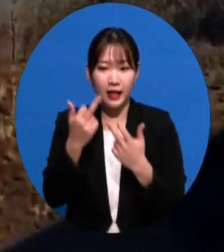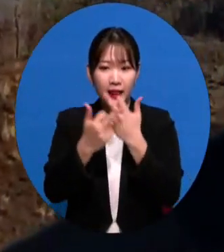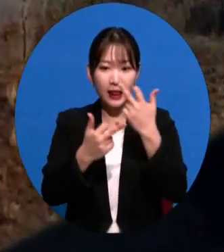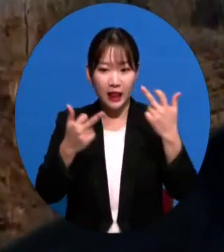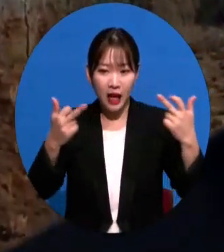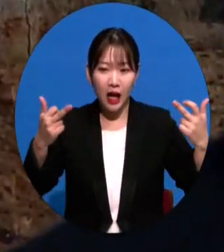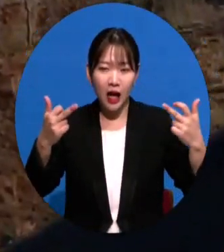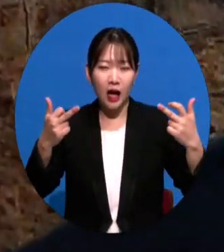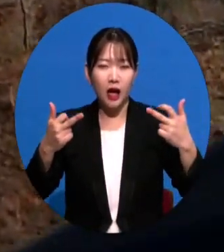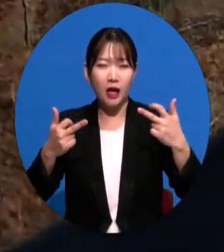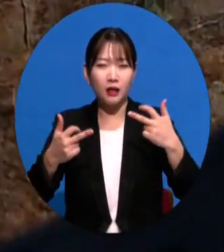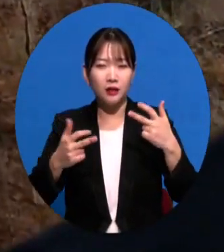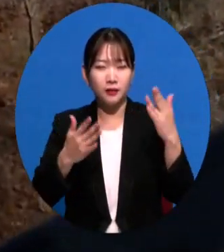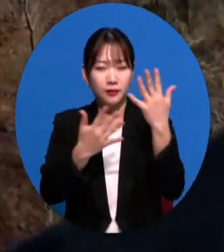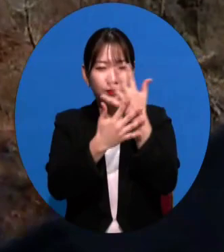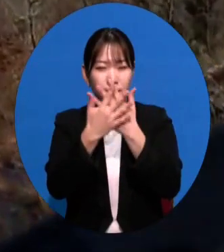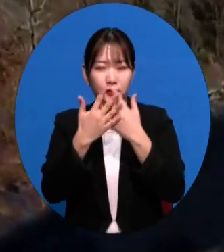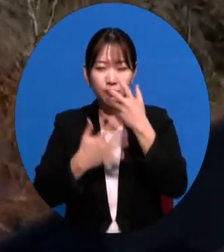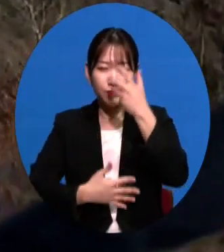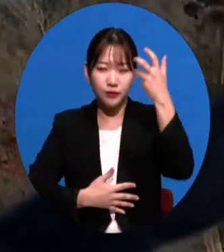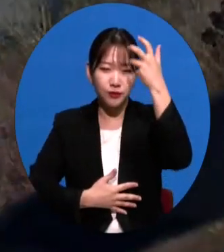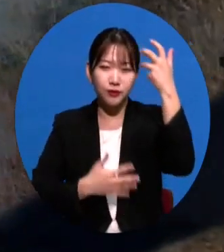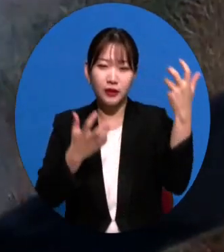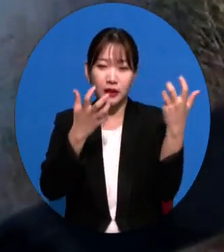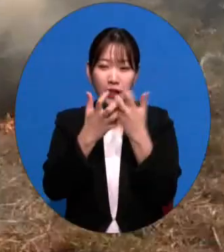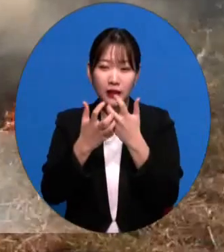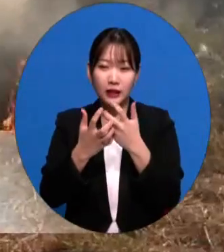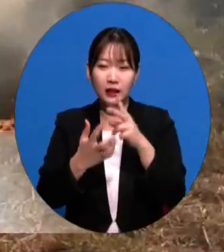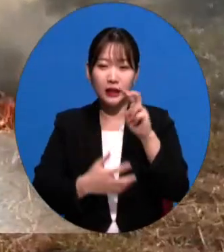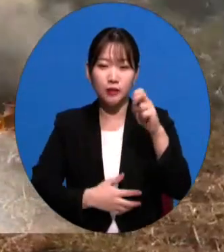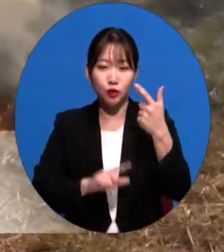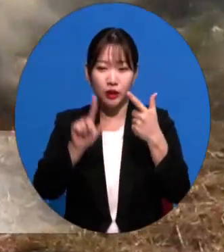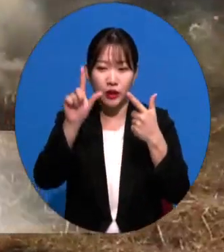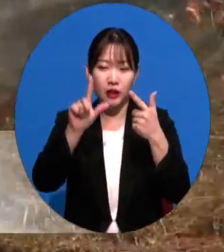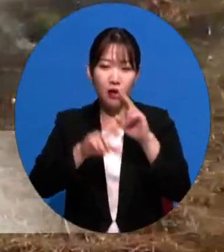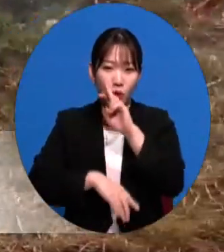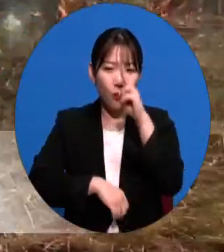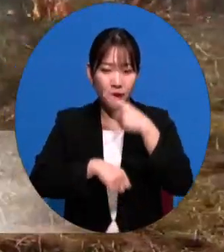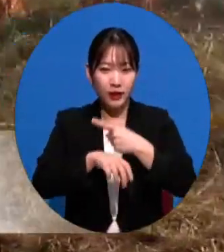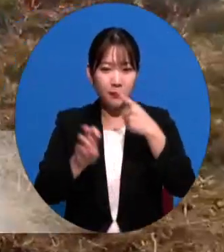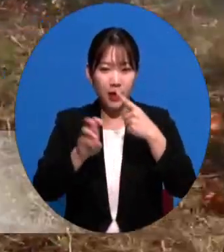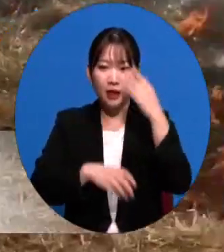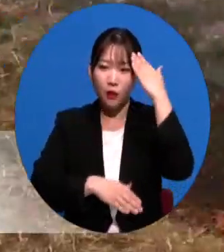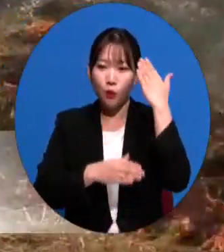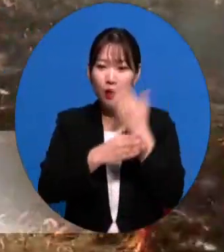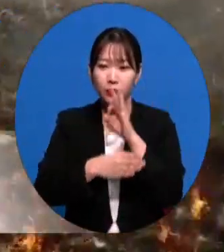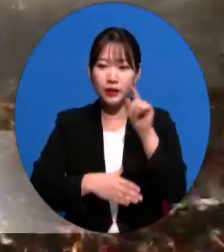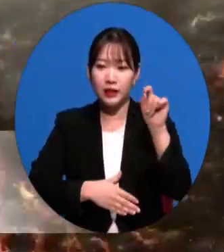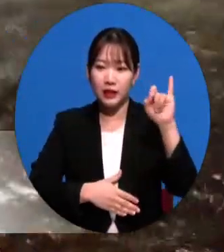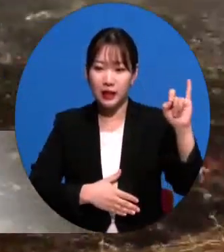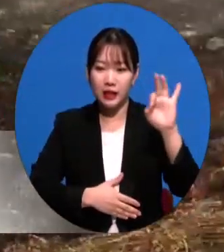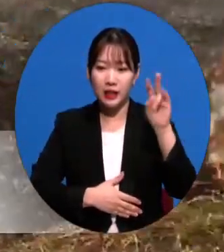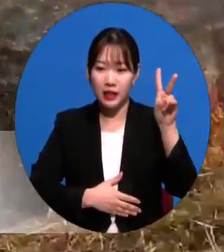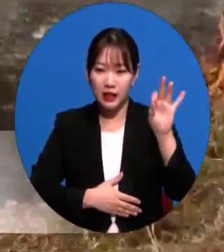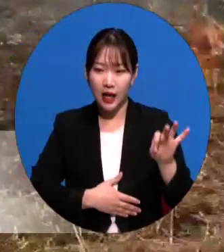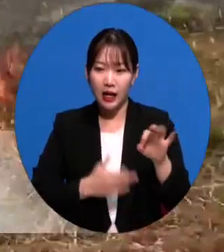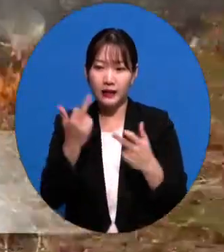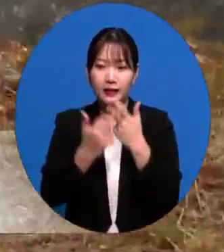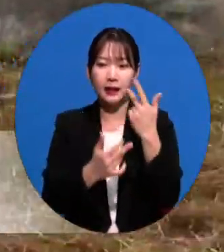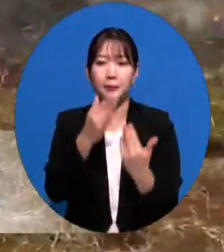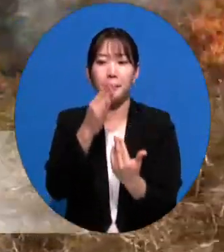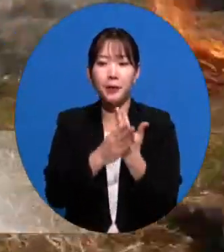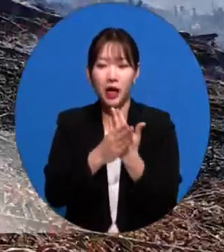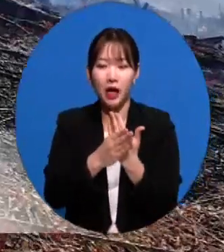산자락을 따라 뿌연 연기가 치솟습니다. 26일 오후 1시 반쯤 화순군 이양면의 한 야산에서 산불이